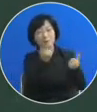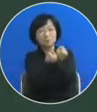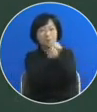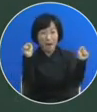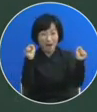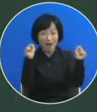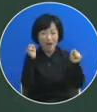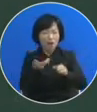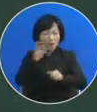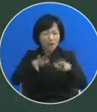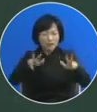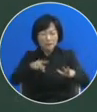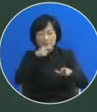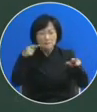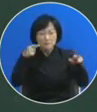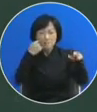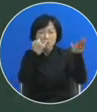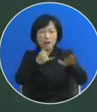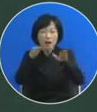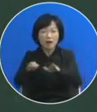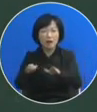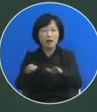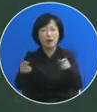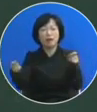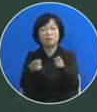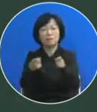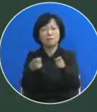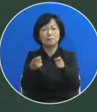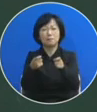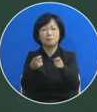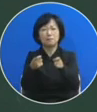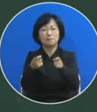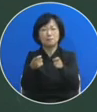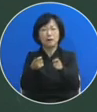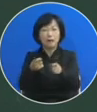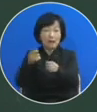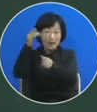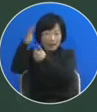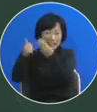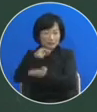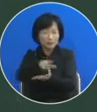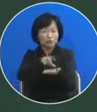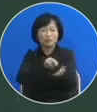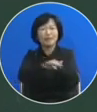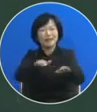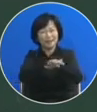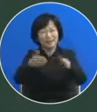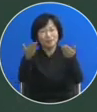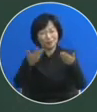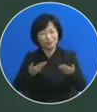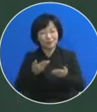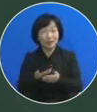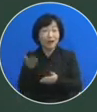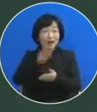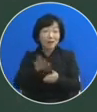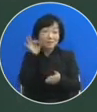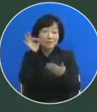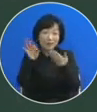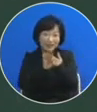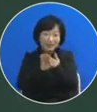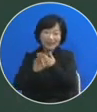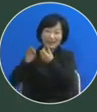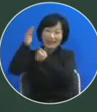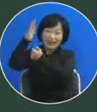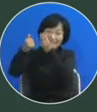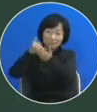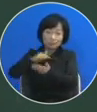we're facing the Red Sea. 하나님이 해결하실 것이다. God will take care of it. 그러나 하나님이 해결하지 아니하셔도 우리는 여기서 물러설 수 없다.